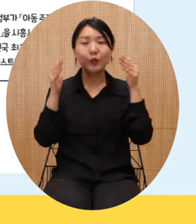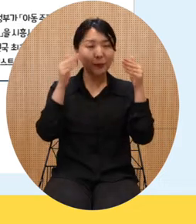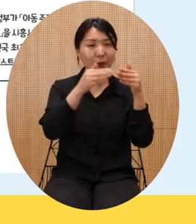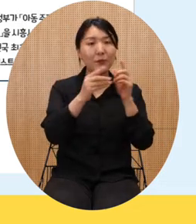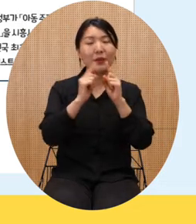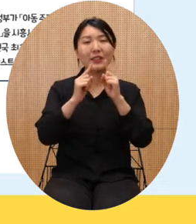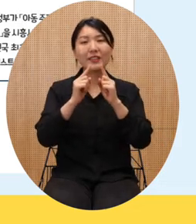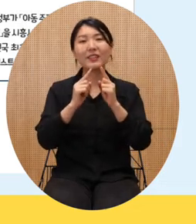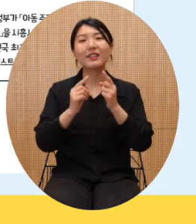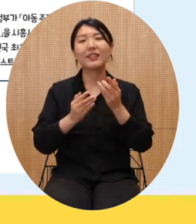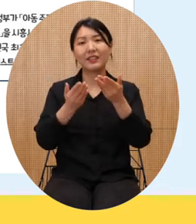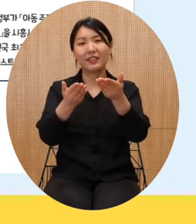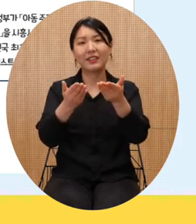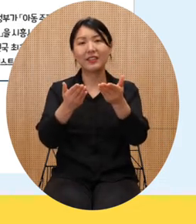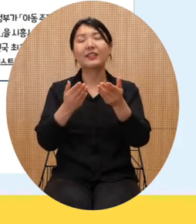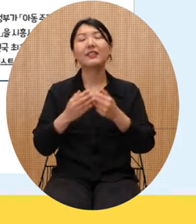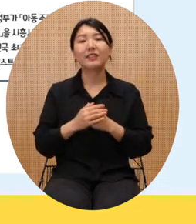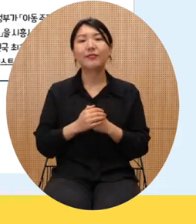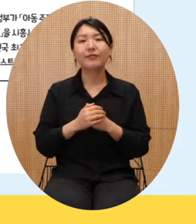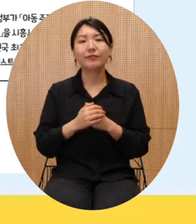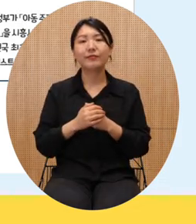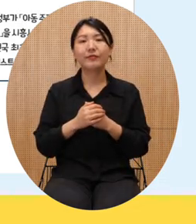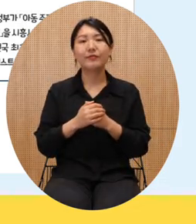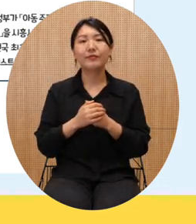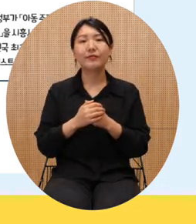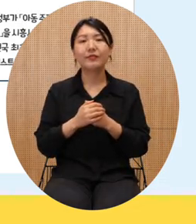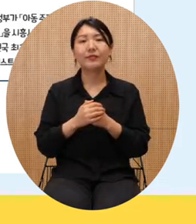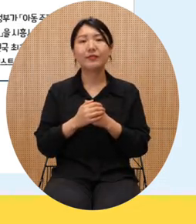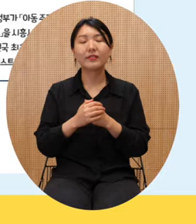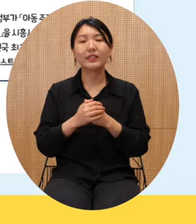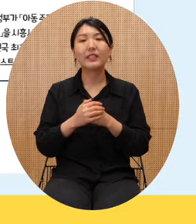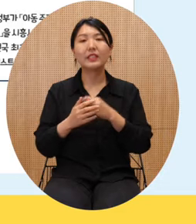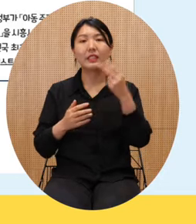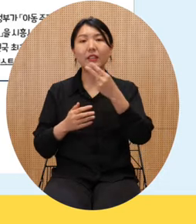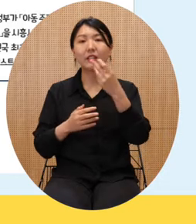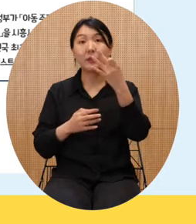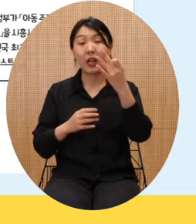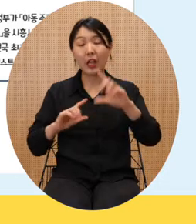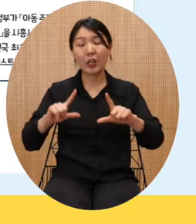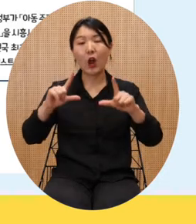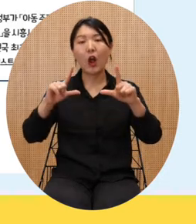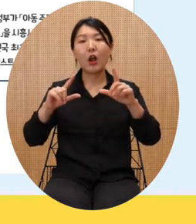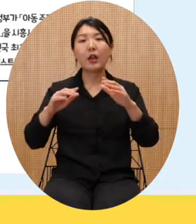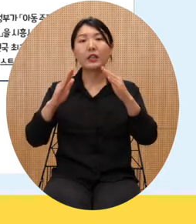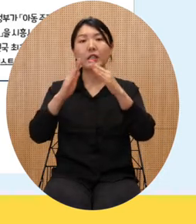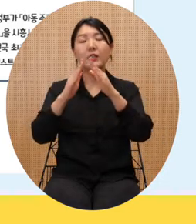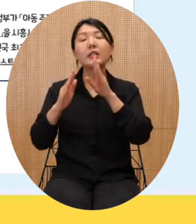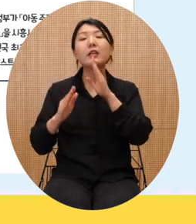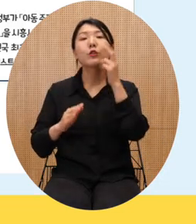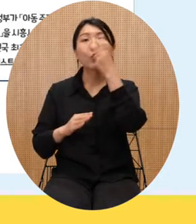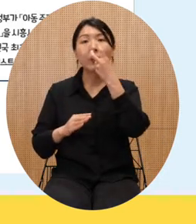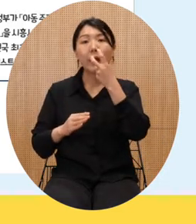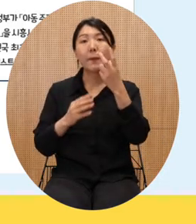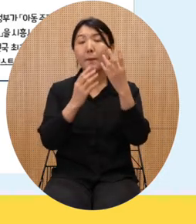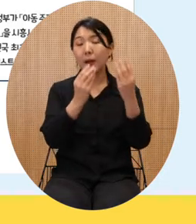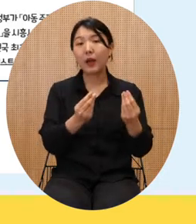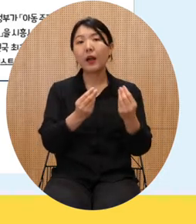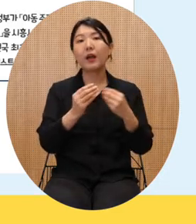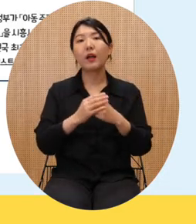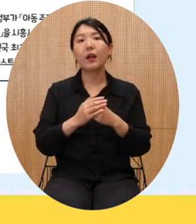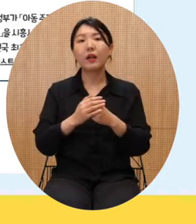부분에만 초점을 맞춰서 말씀드린다는 점을 일단 말씀을 드리고요. 2014년에 주거실태 조사를